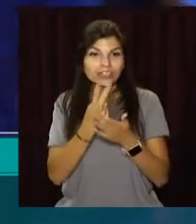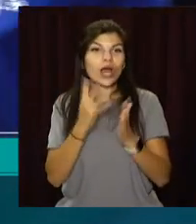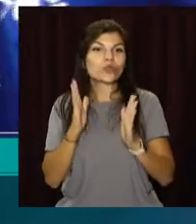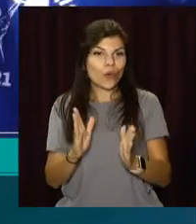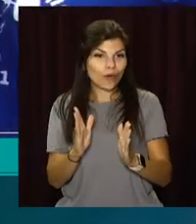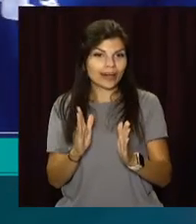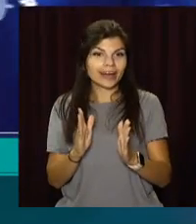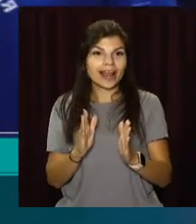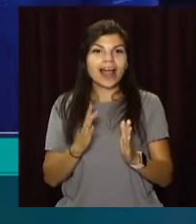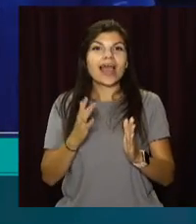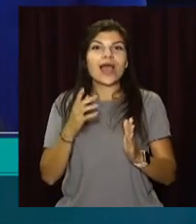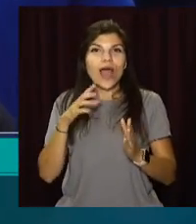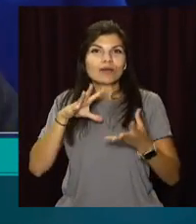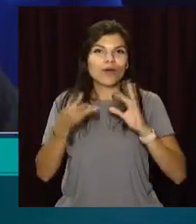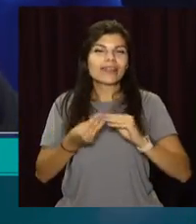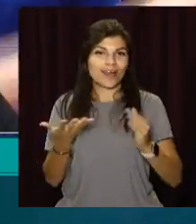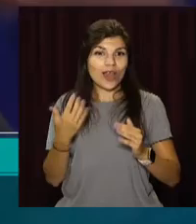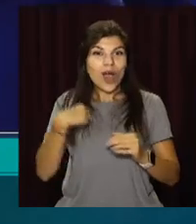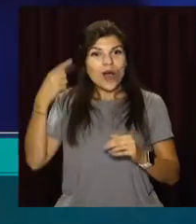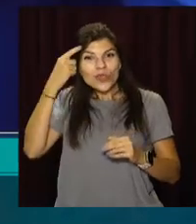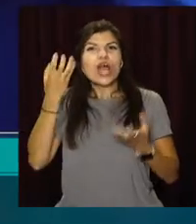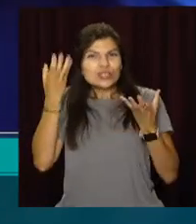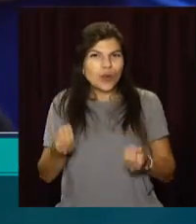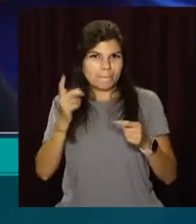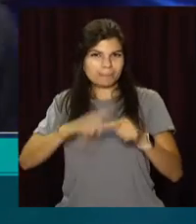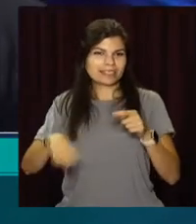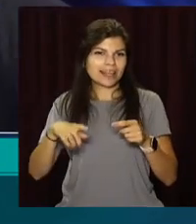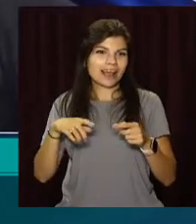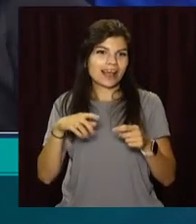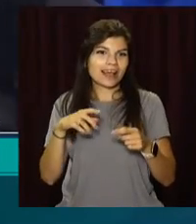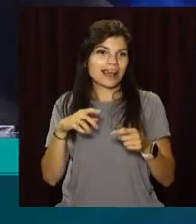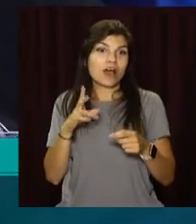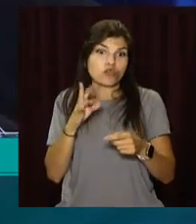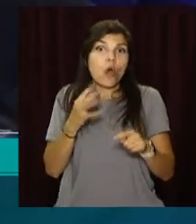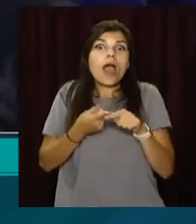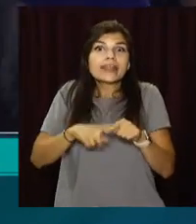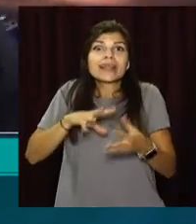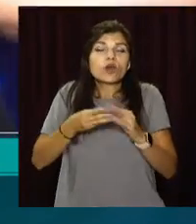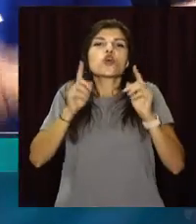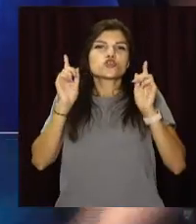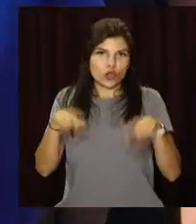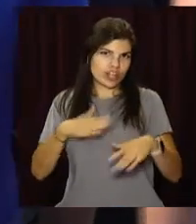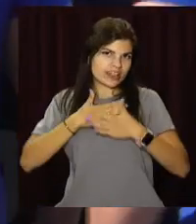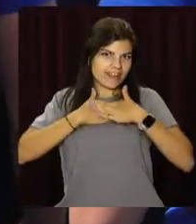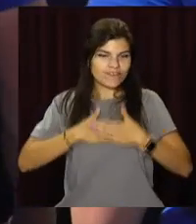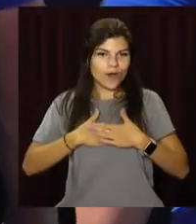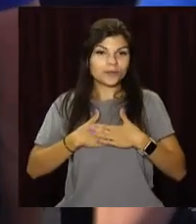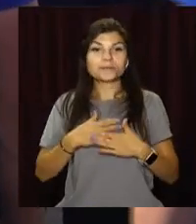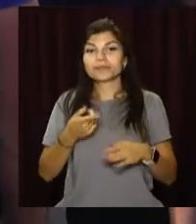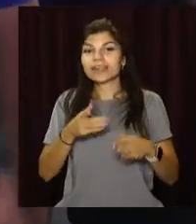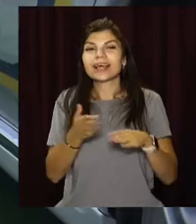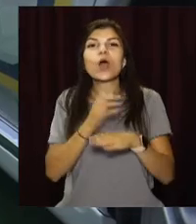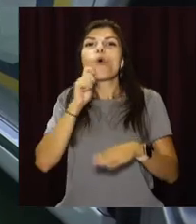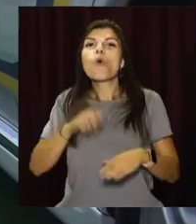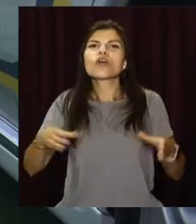враженні поки показали то, як і хотіли. Думали, що чуть швидше буде, але цим результатом дуже